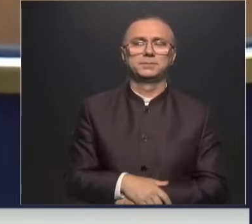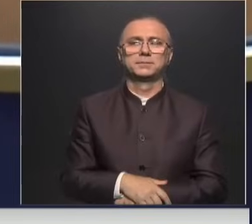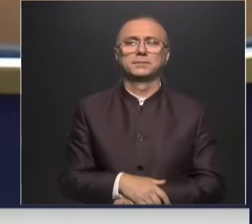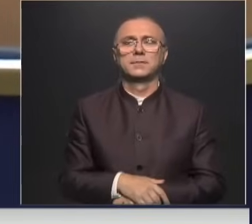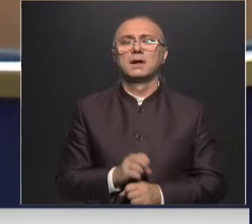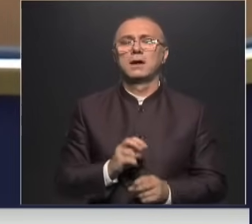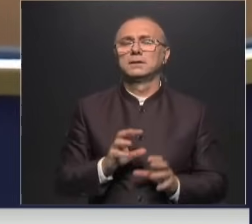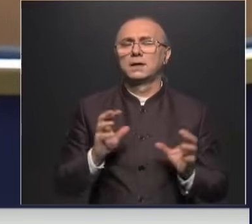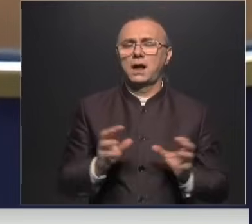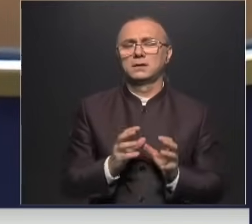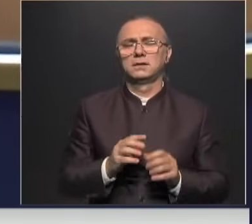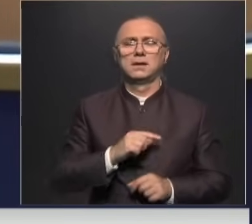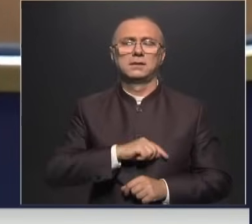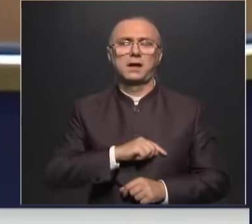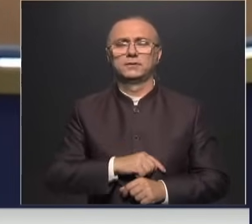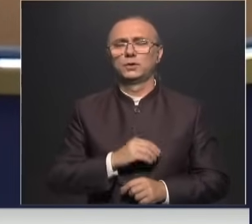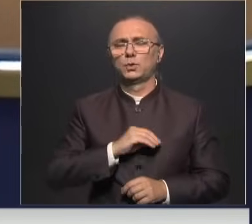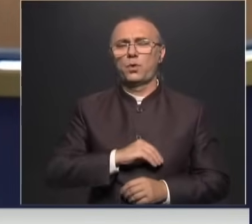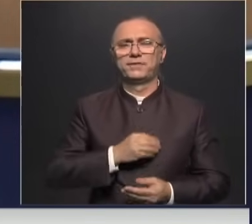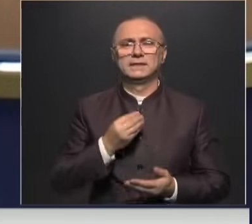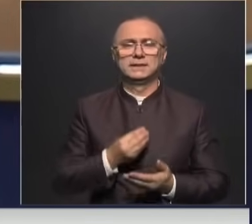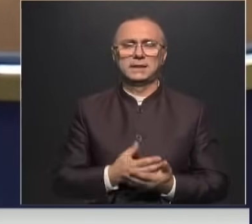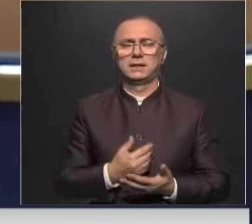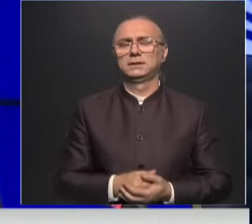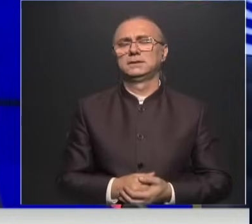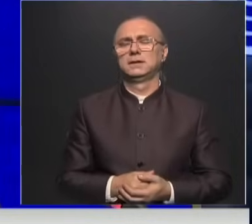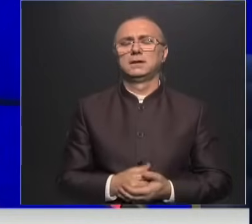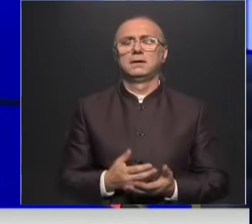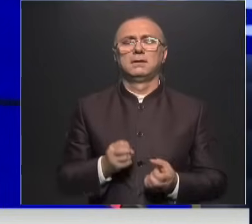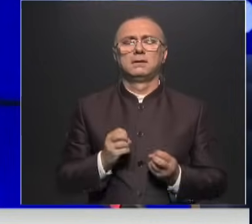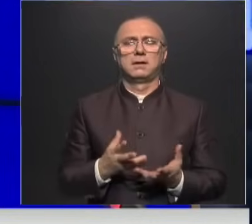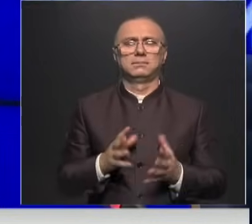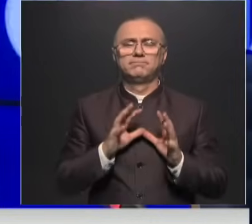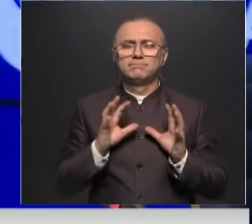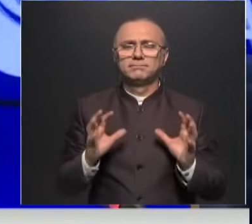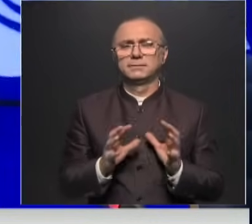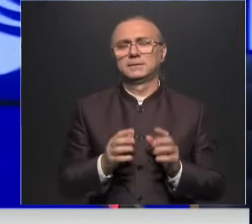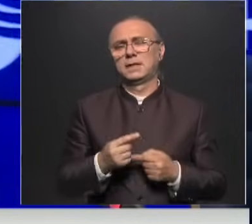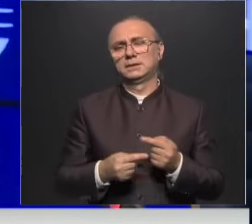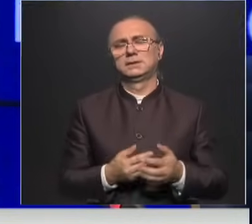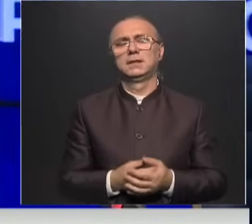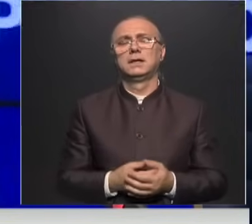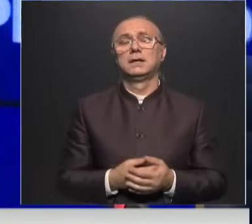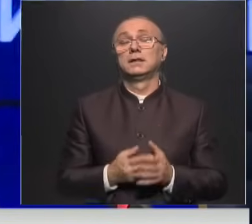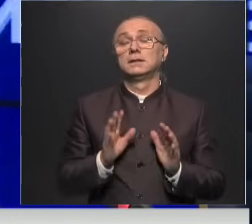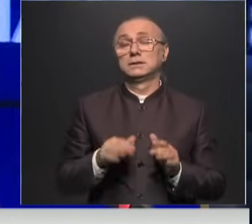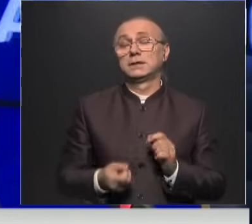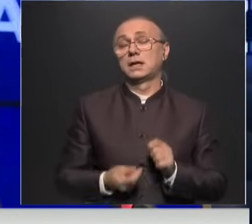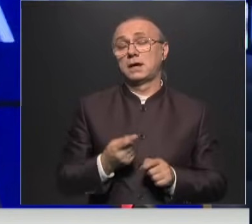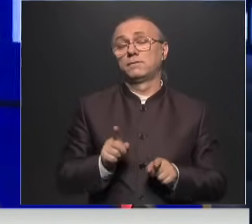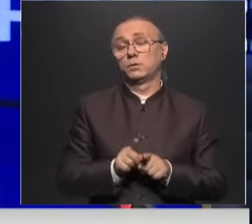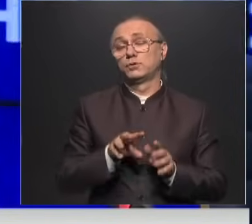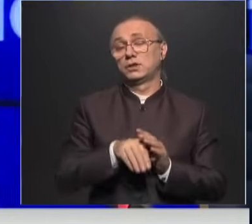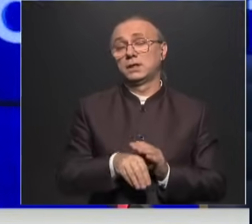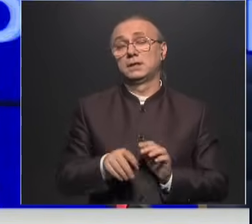ценности, научиться строить свое будущее, исходя из собственных национальных и культурных особенностей и интересов? Эти вопросы молодые люди из